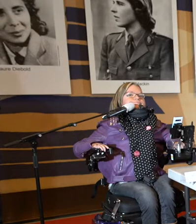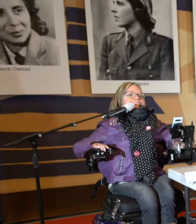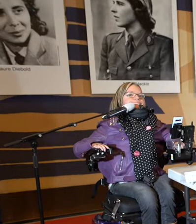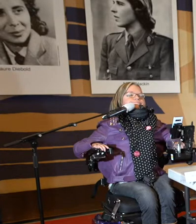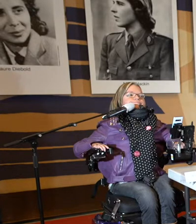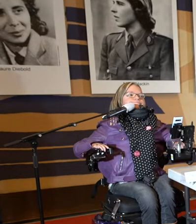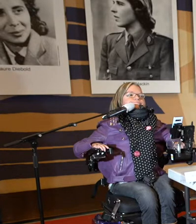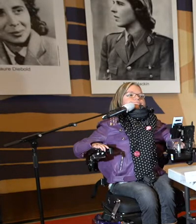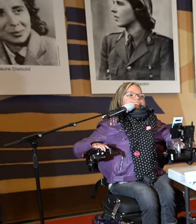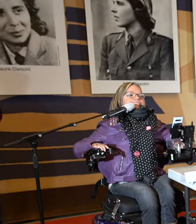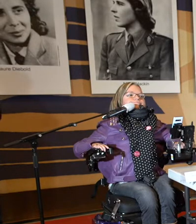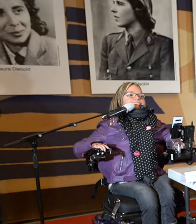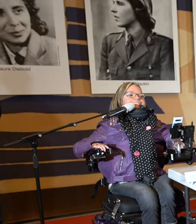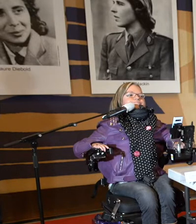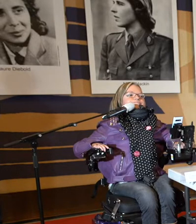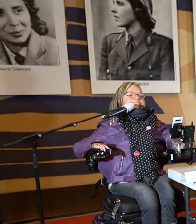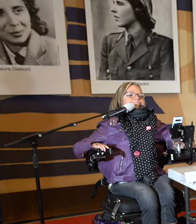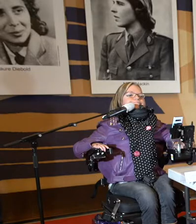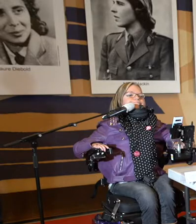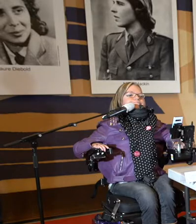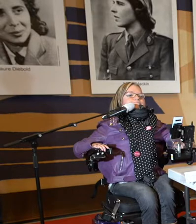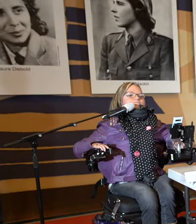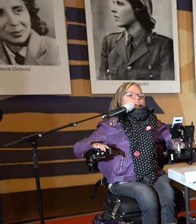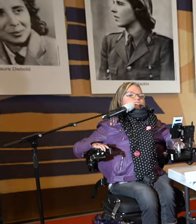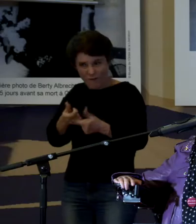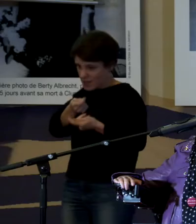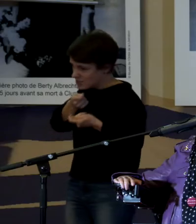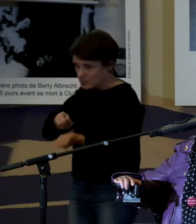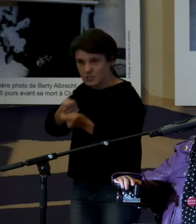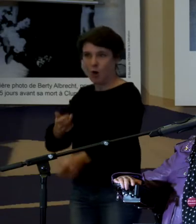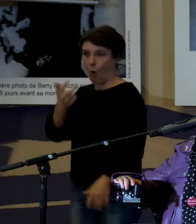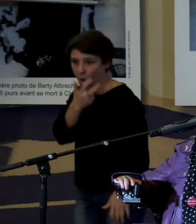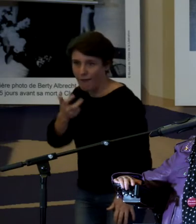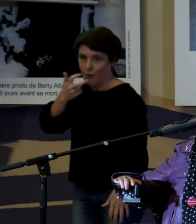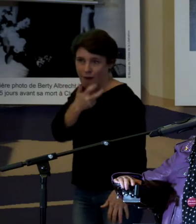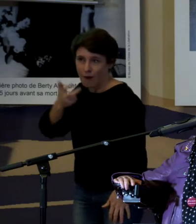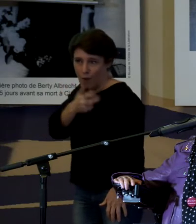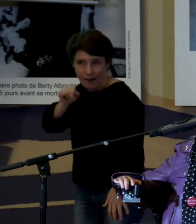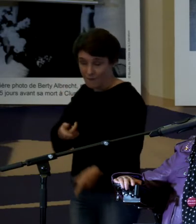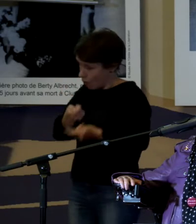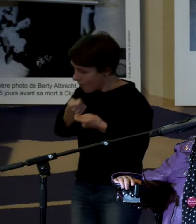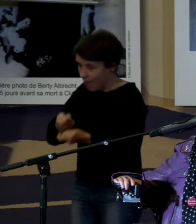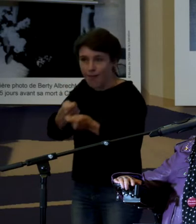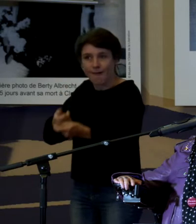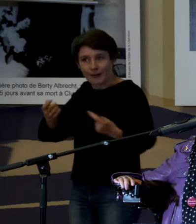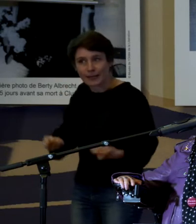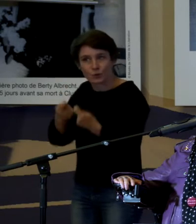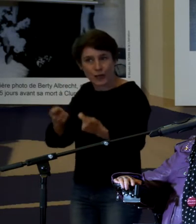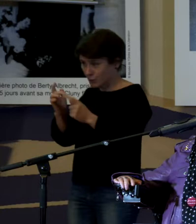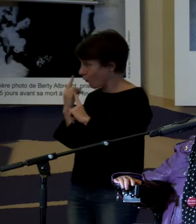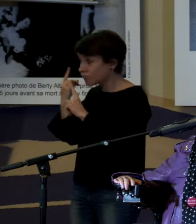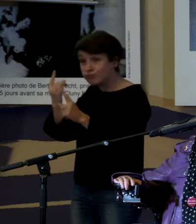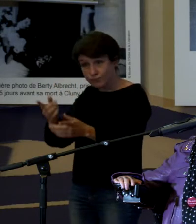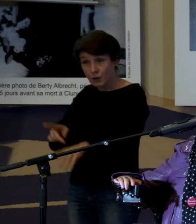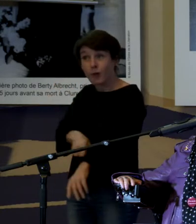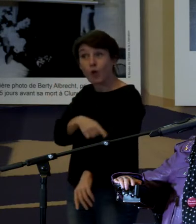l'enseignement de la langue des signes, parce qu'il fallait faire oraliser les personnes sourdes. Il fallait les rééduquer à l'aune de cet